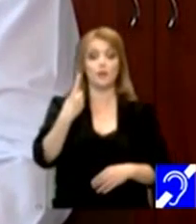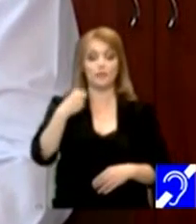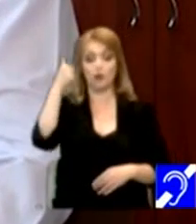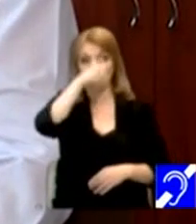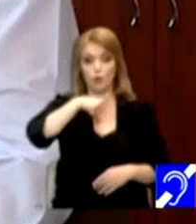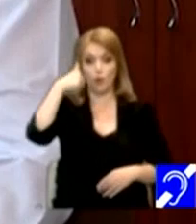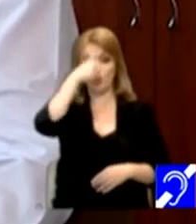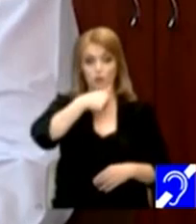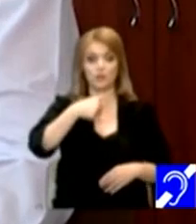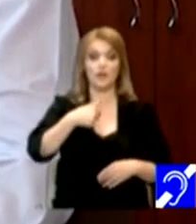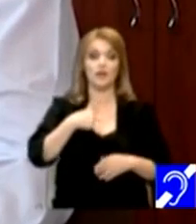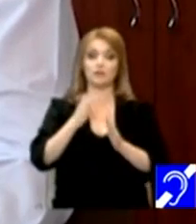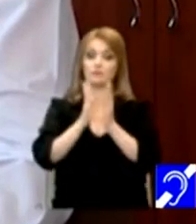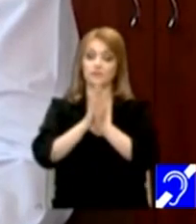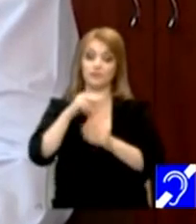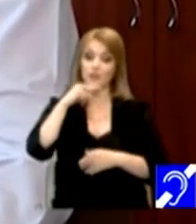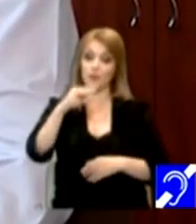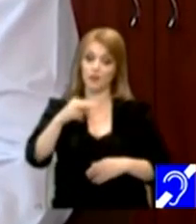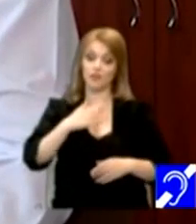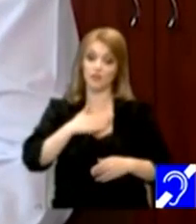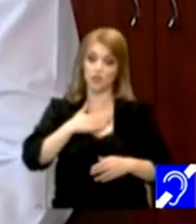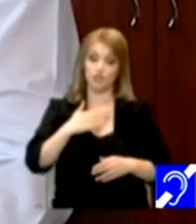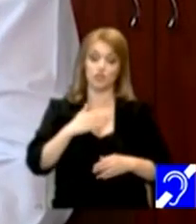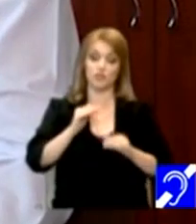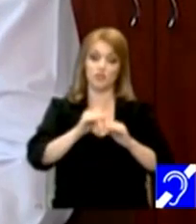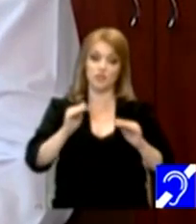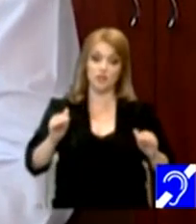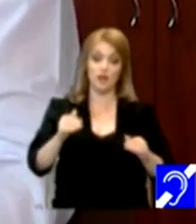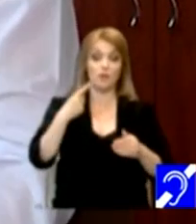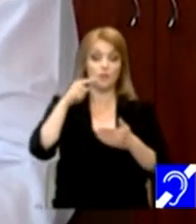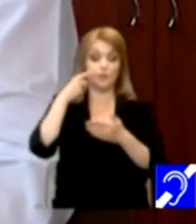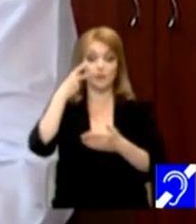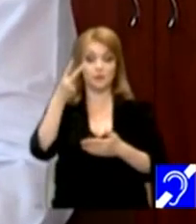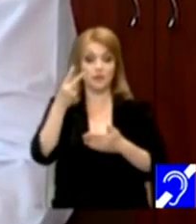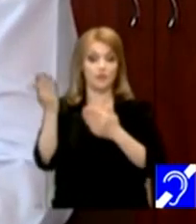aș ruga pe abiturienții noștri să atragă atenția la serviciile publice istitologice, asta este